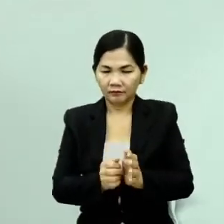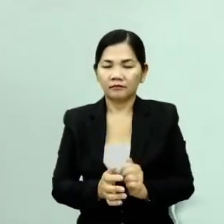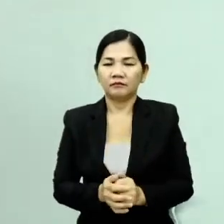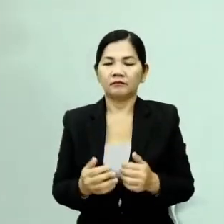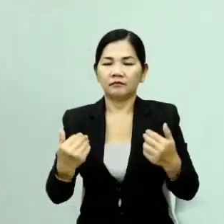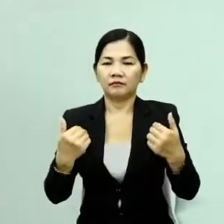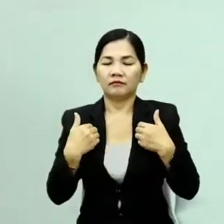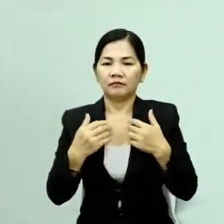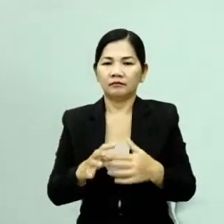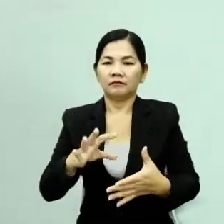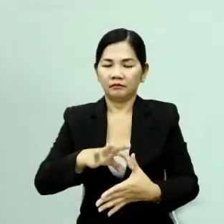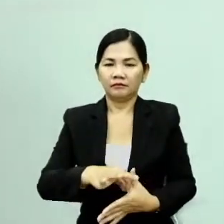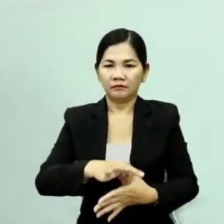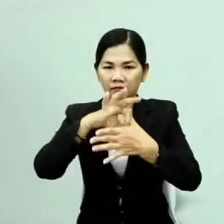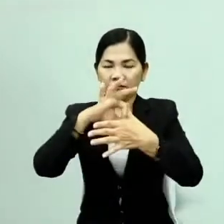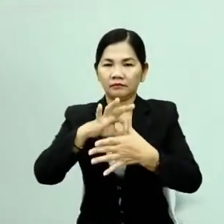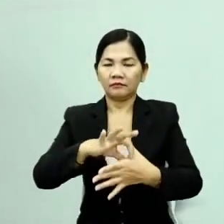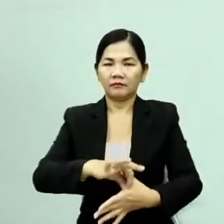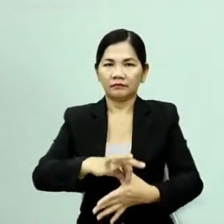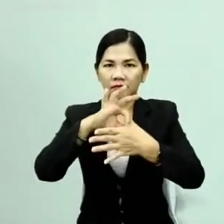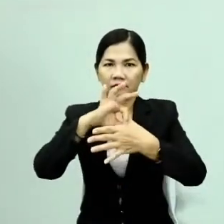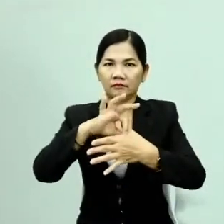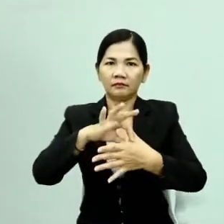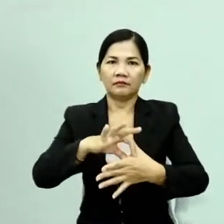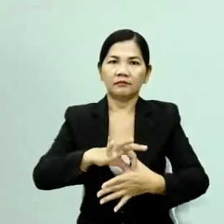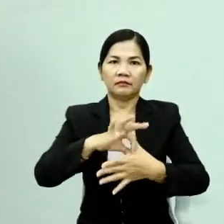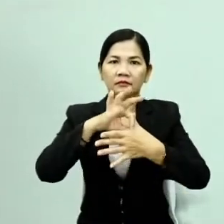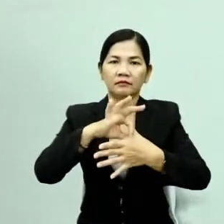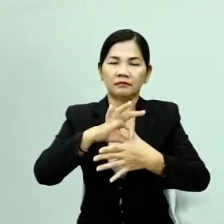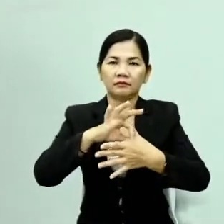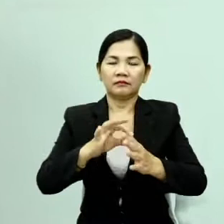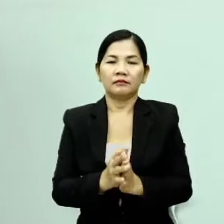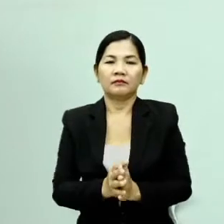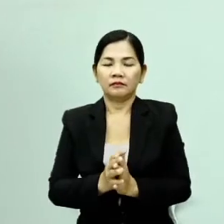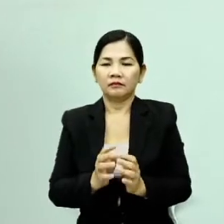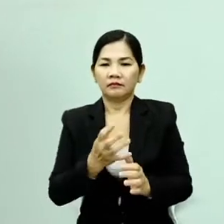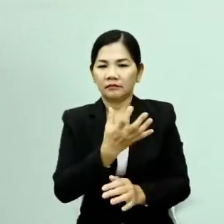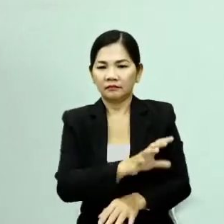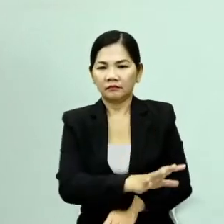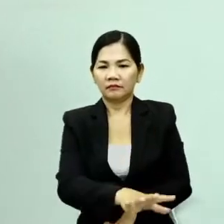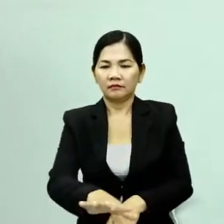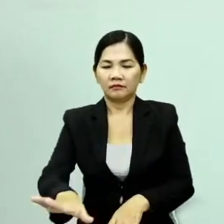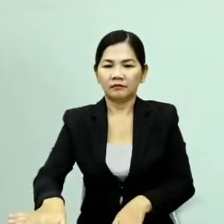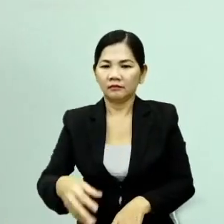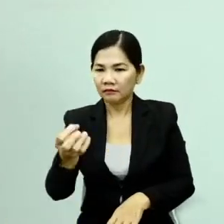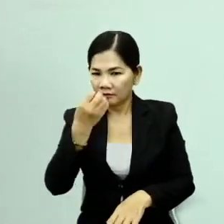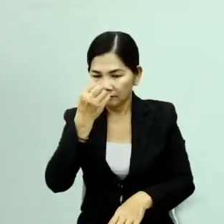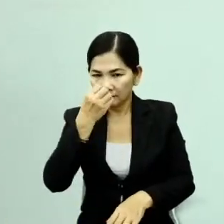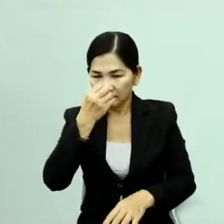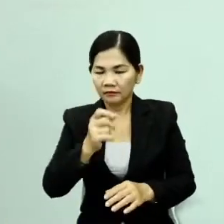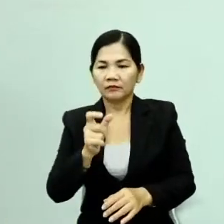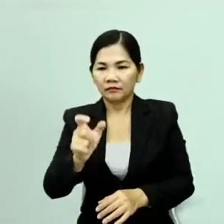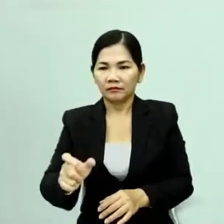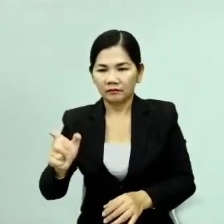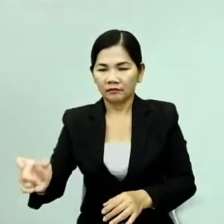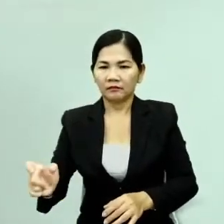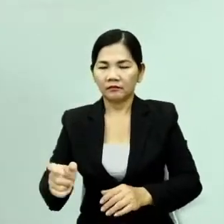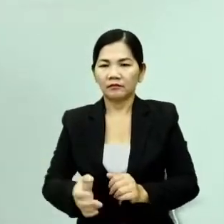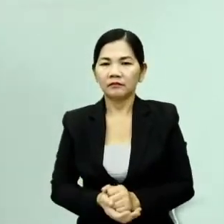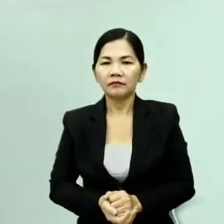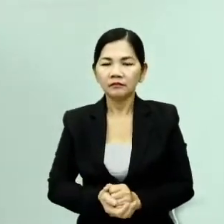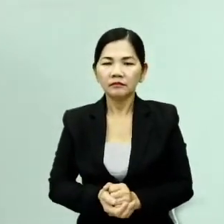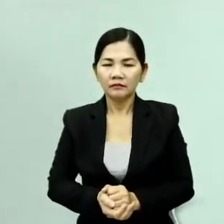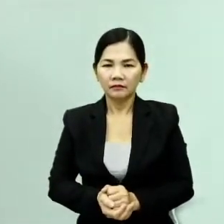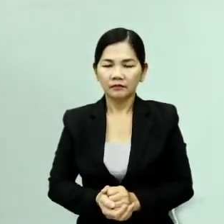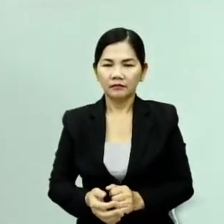cha cứ đo sạch nè con nát cha đo sạch cha đo sạch cả thưa chía cha à há cha đọc bó cha đọc bò mình nụ dương nè